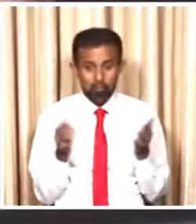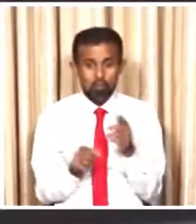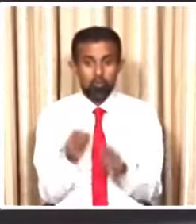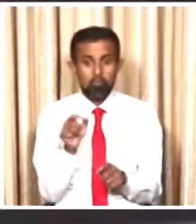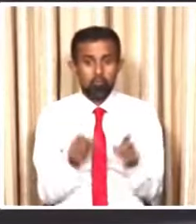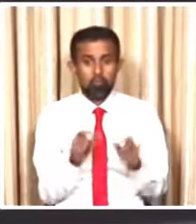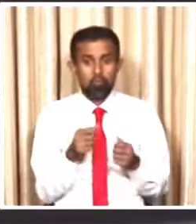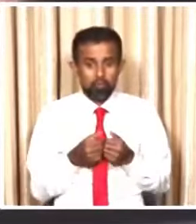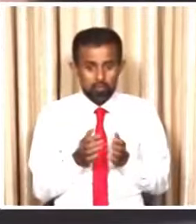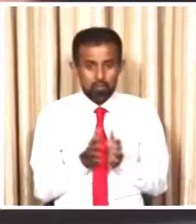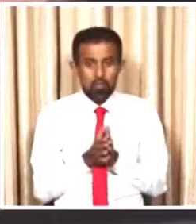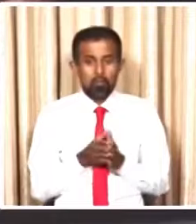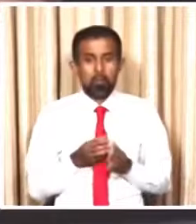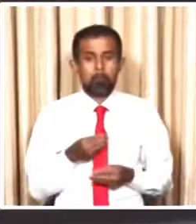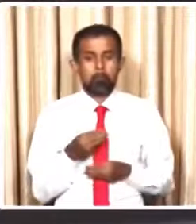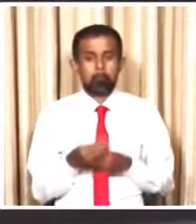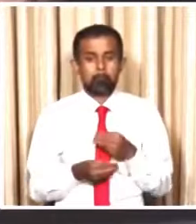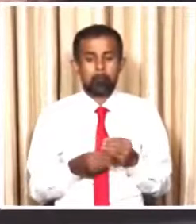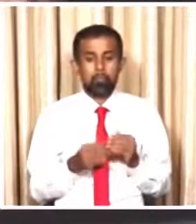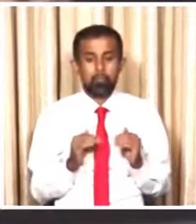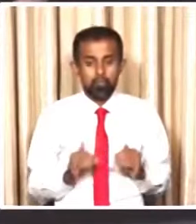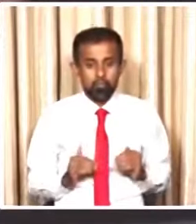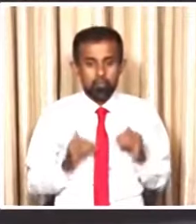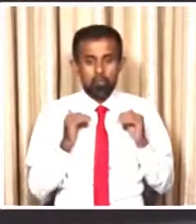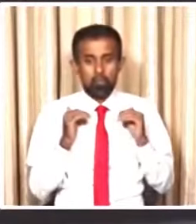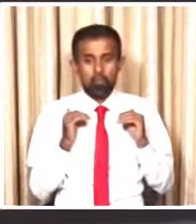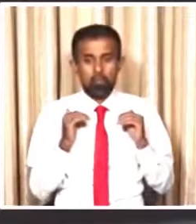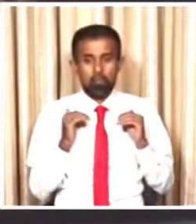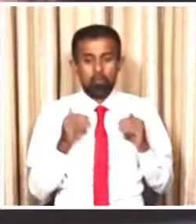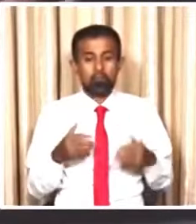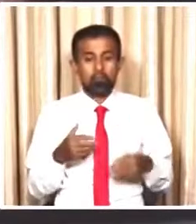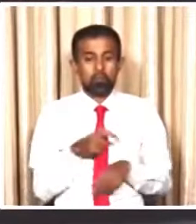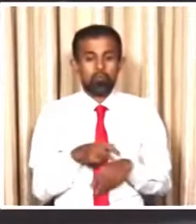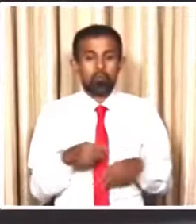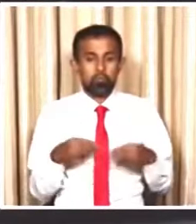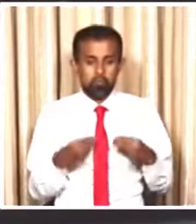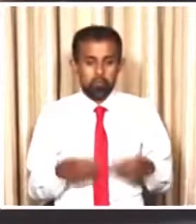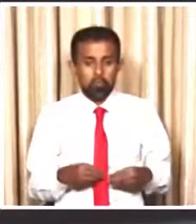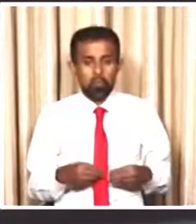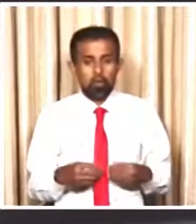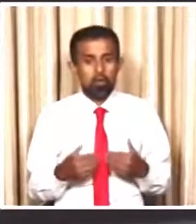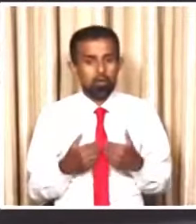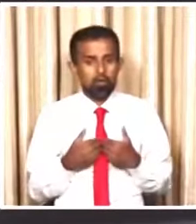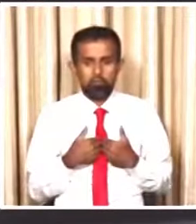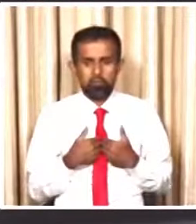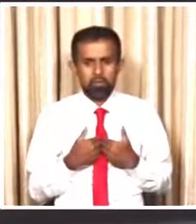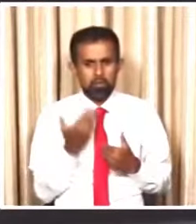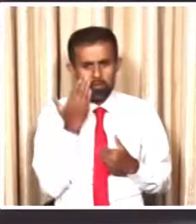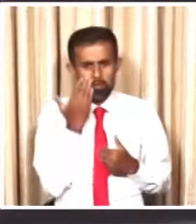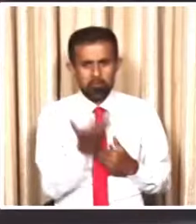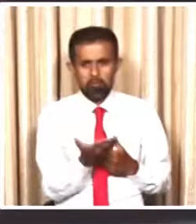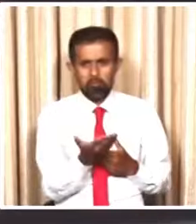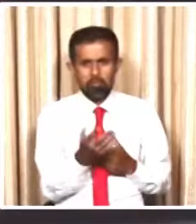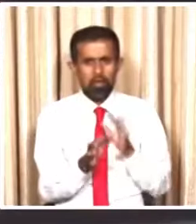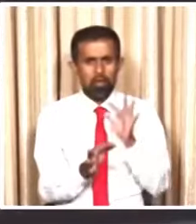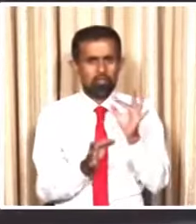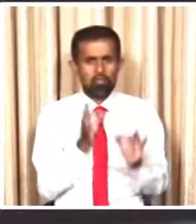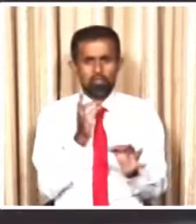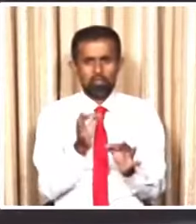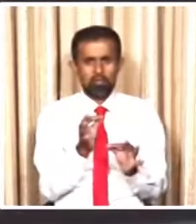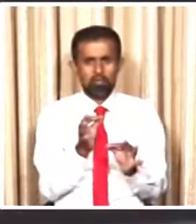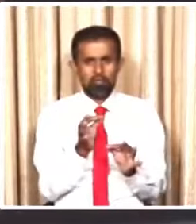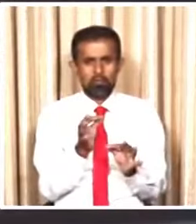පිරිසකට තමන්ගේ ව්‍යාපාරවලින් ගොඩනගා ගන්න මේ වෙච්ච හානියෙන් අපිට නම් පේන්නේ මේ කියන කතාවල් වලට